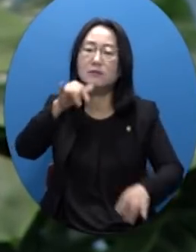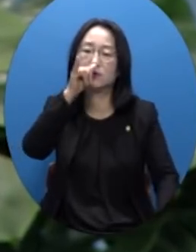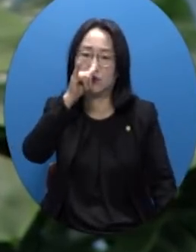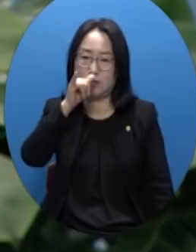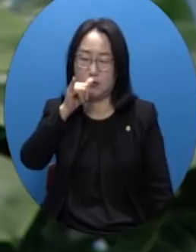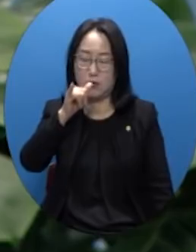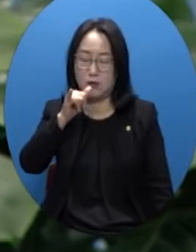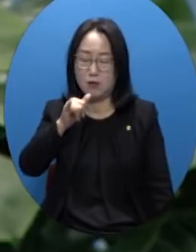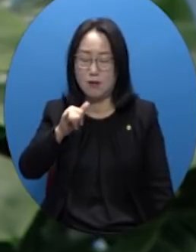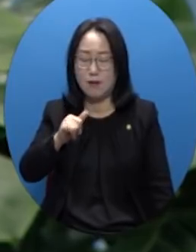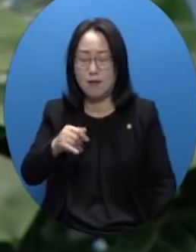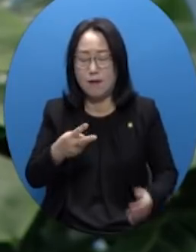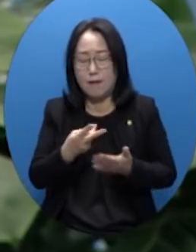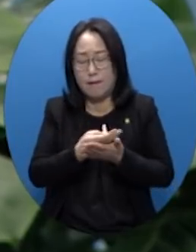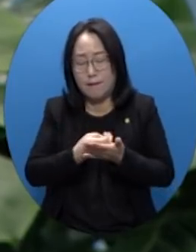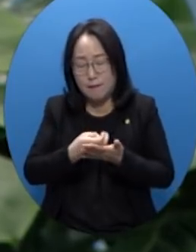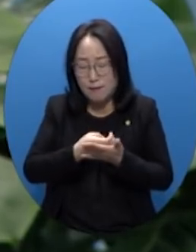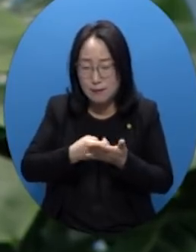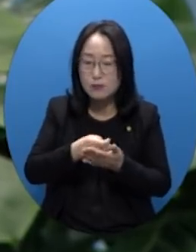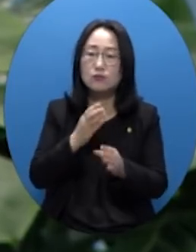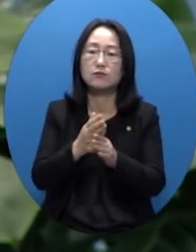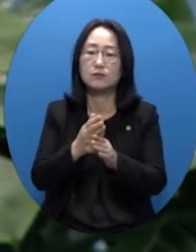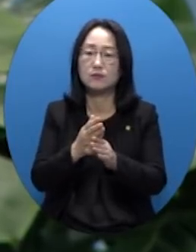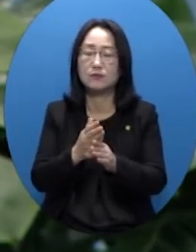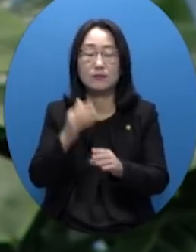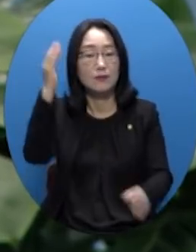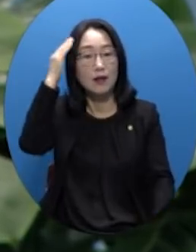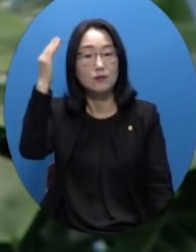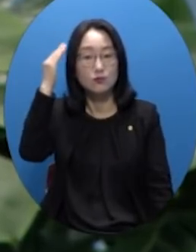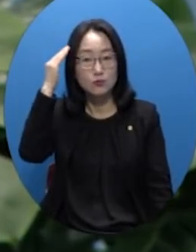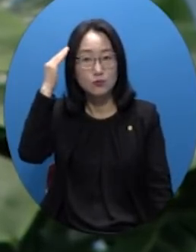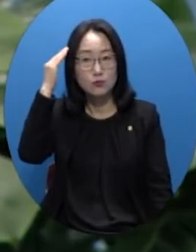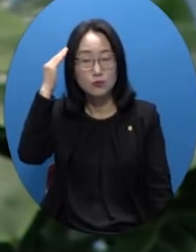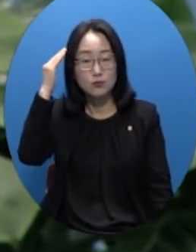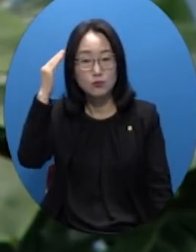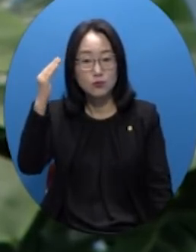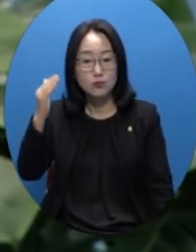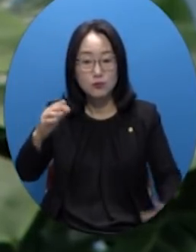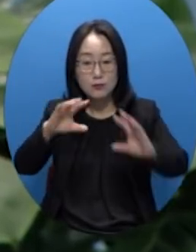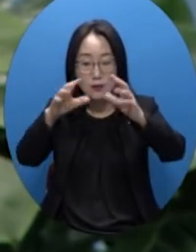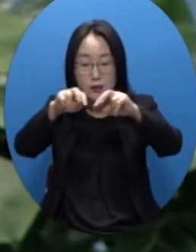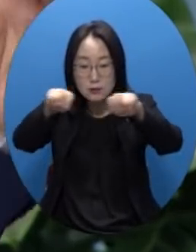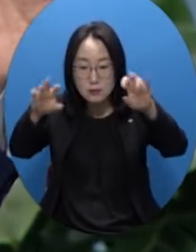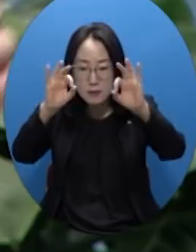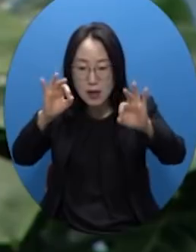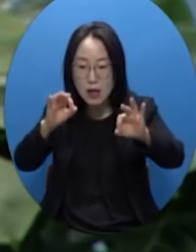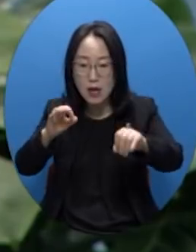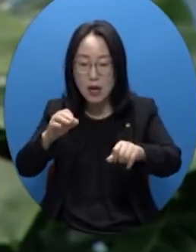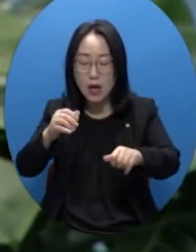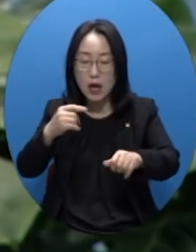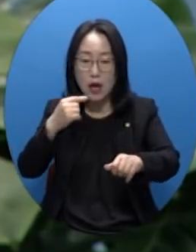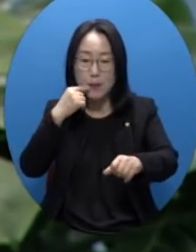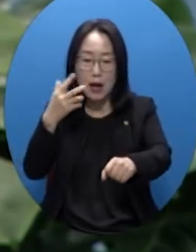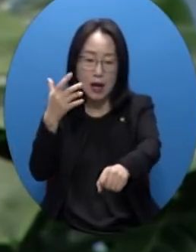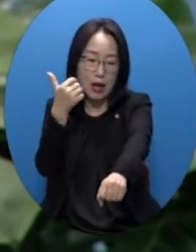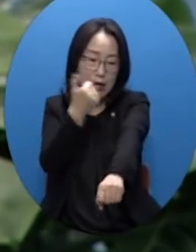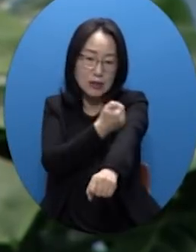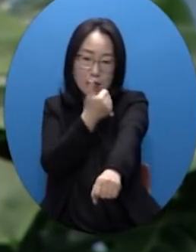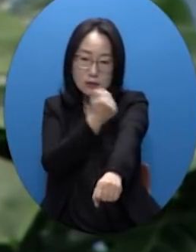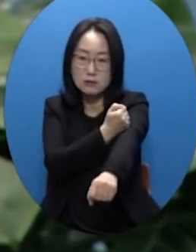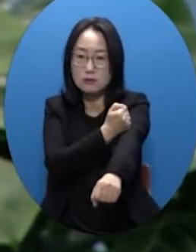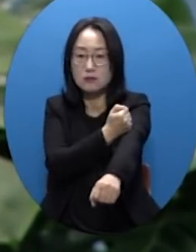몸부림 칩니다 한국의 마약이 막 독버섯처럼 퍼져